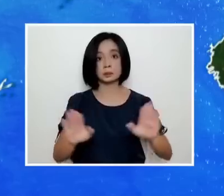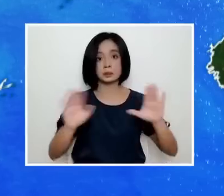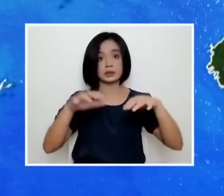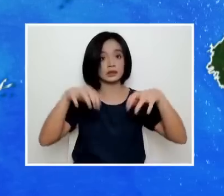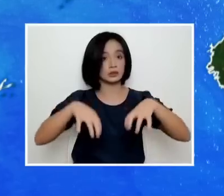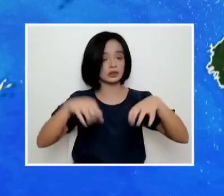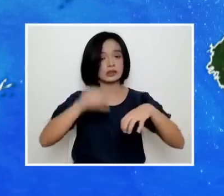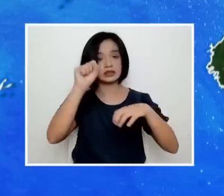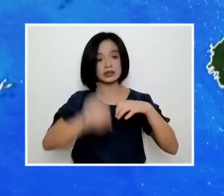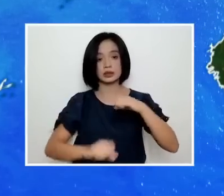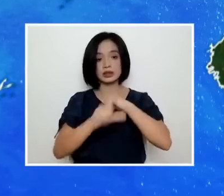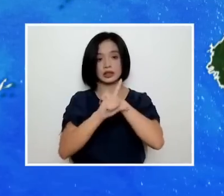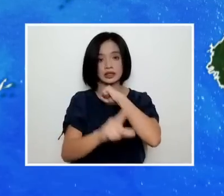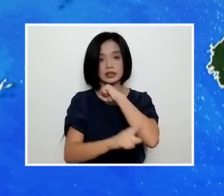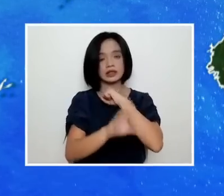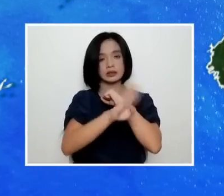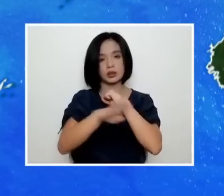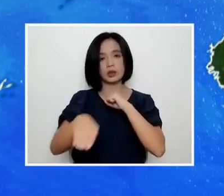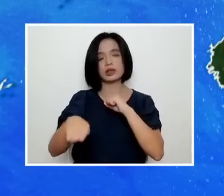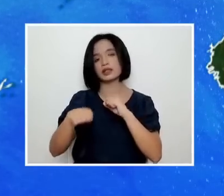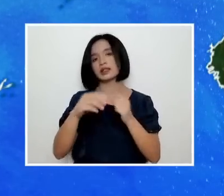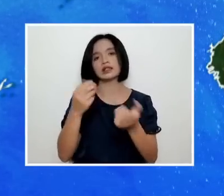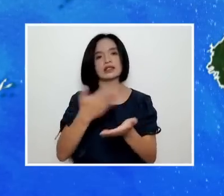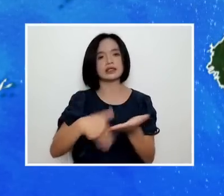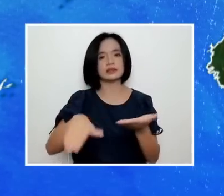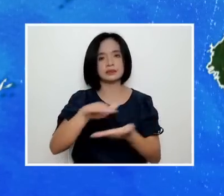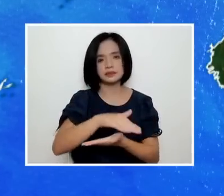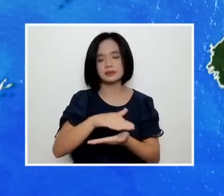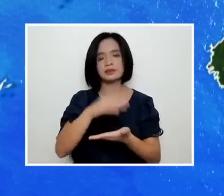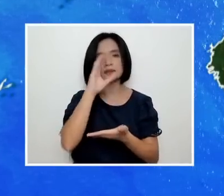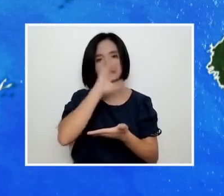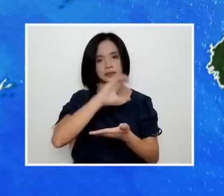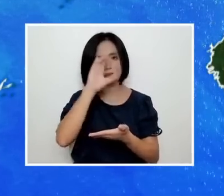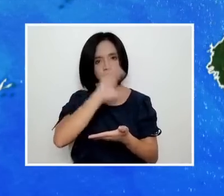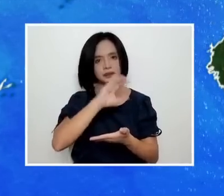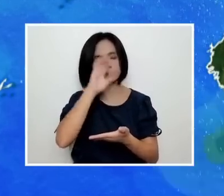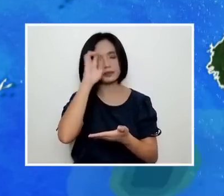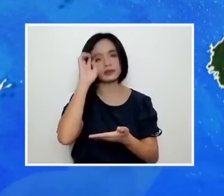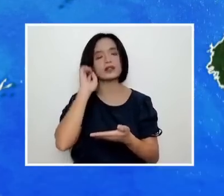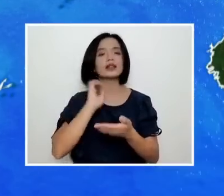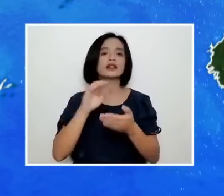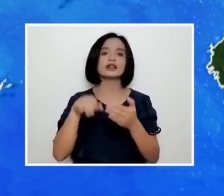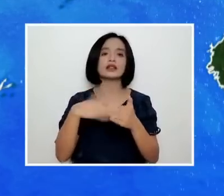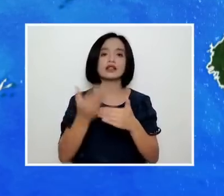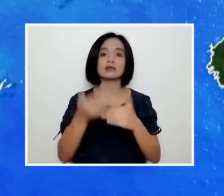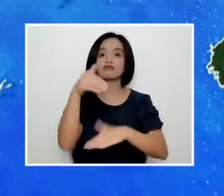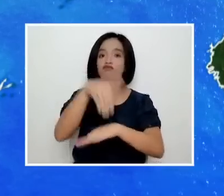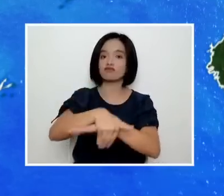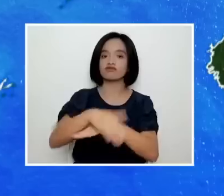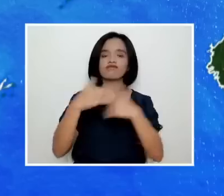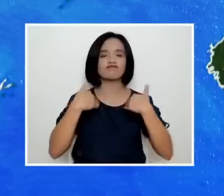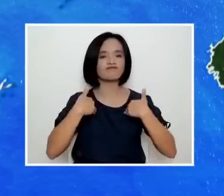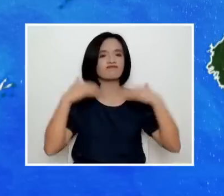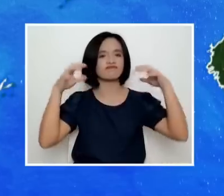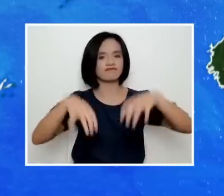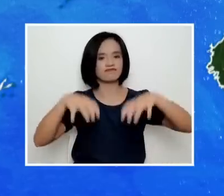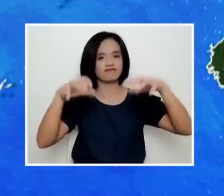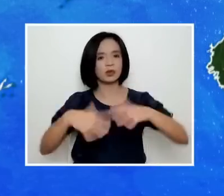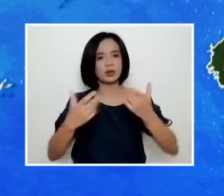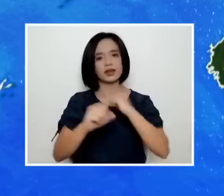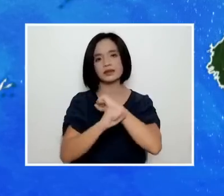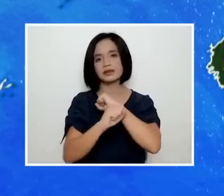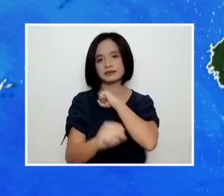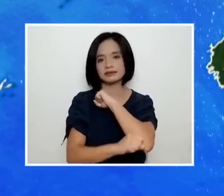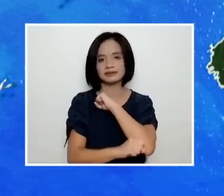Southern Leyte, Bohol, Cebu, Siquijor at lalo na po dyan sa Negros Oriental. At pagsapit ng gabi, may ulan pa sa Samar